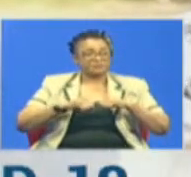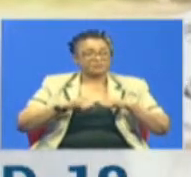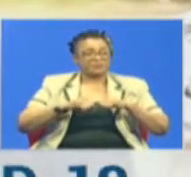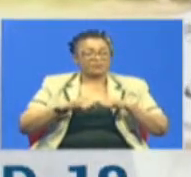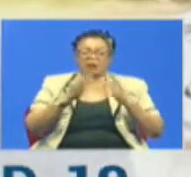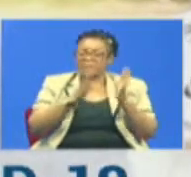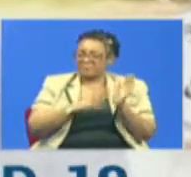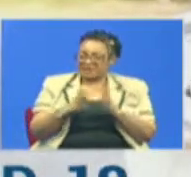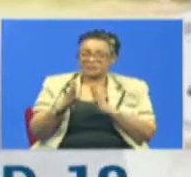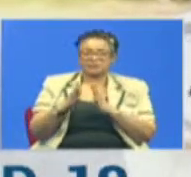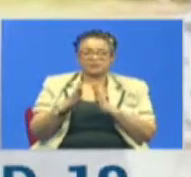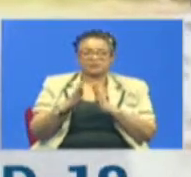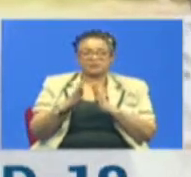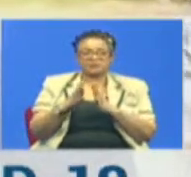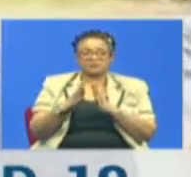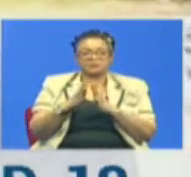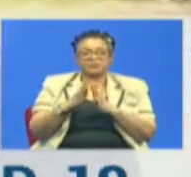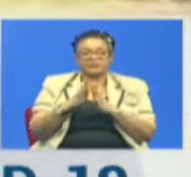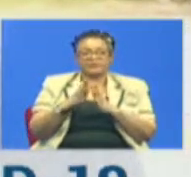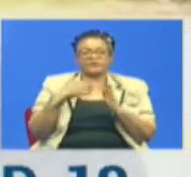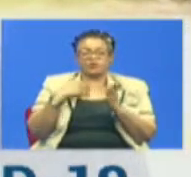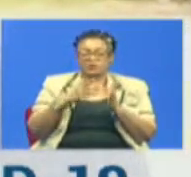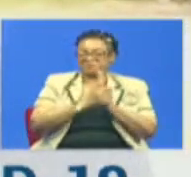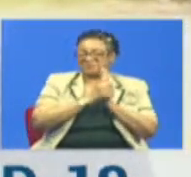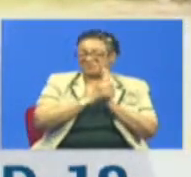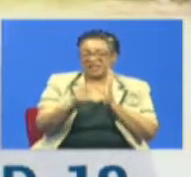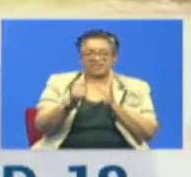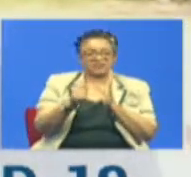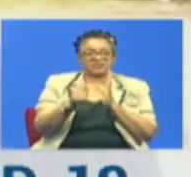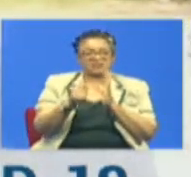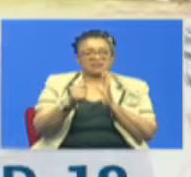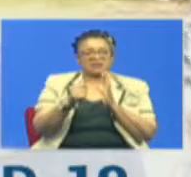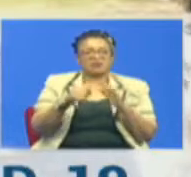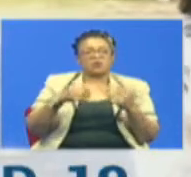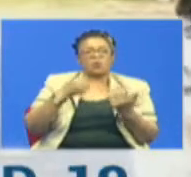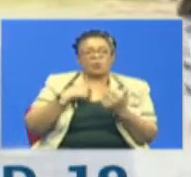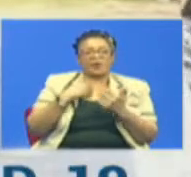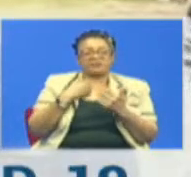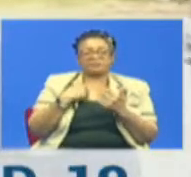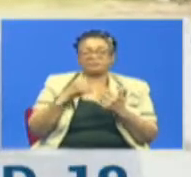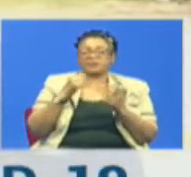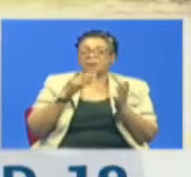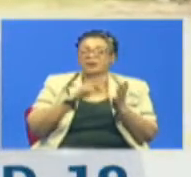ya kukuza vipaji, na tuko na kambi ambayo iko Makueni